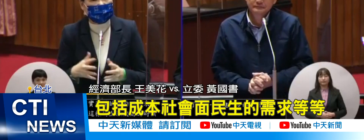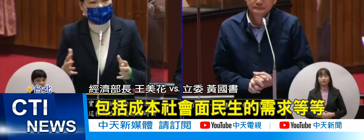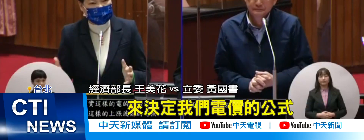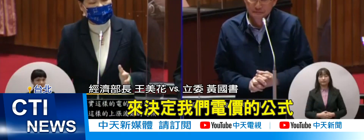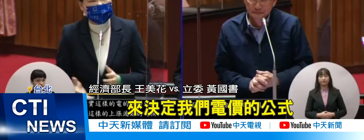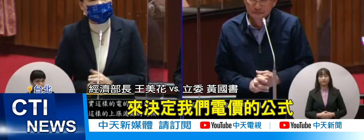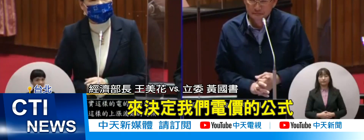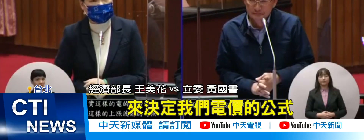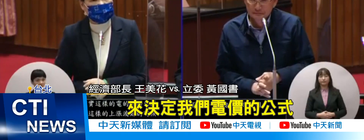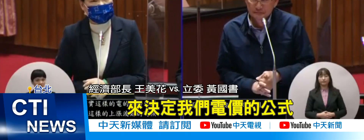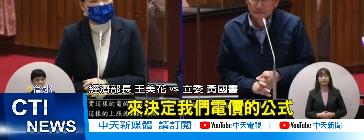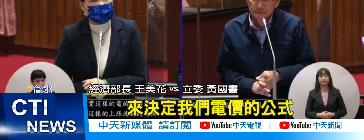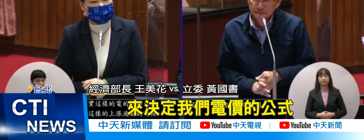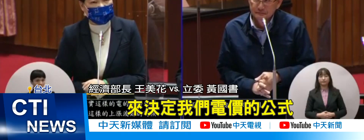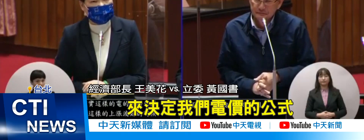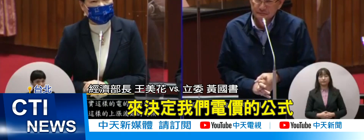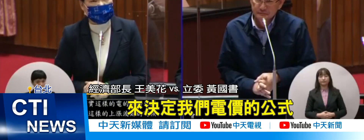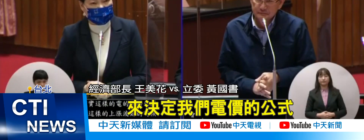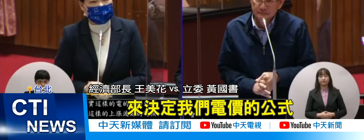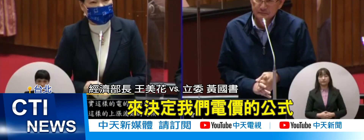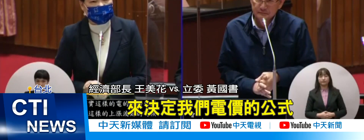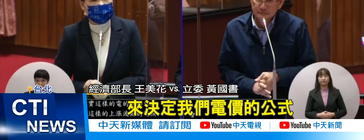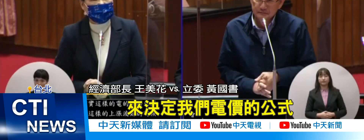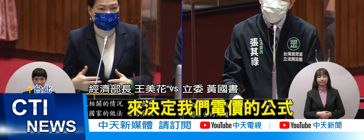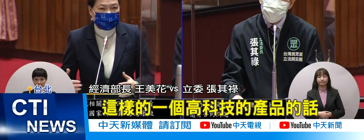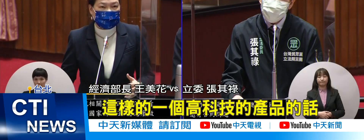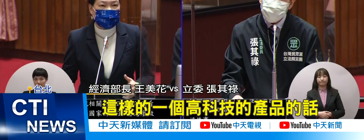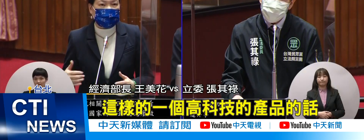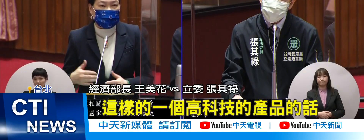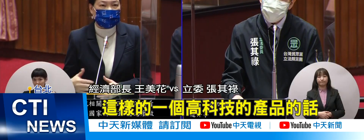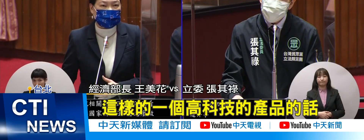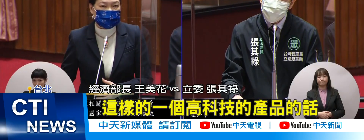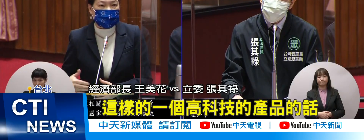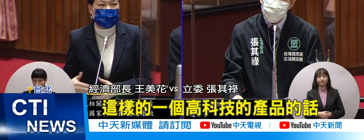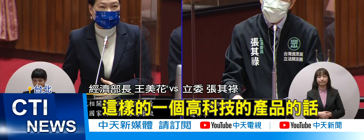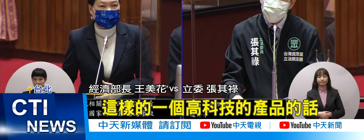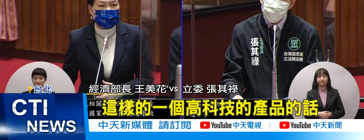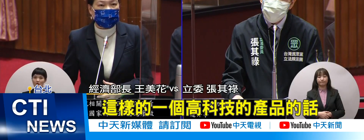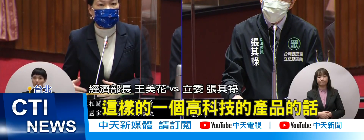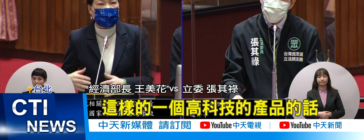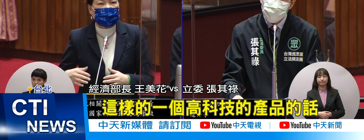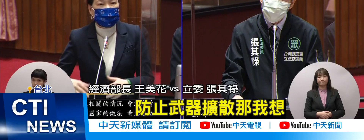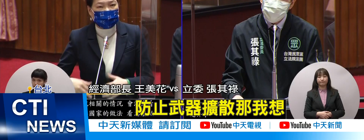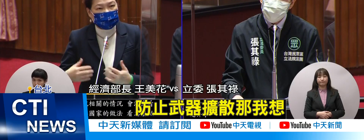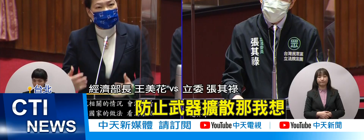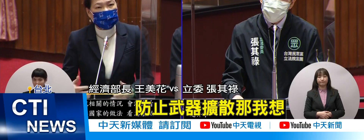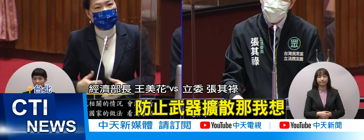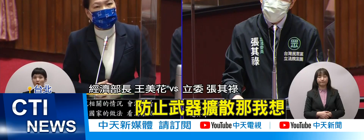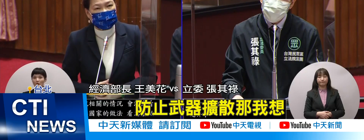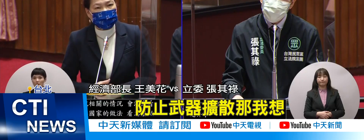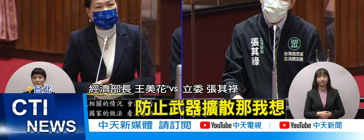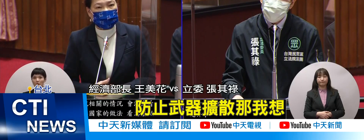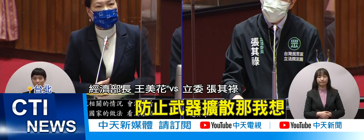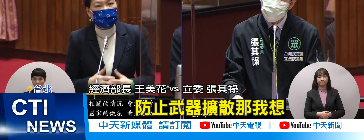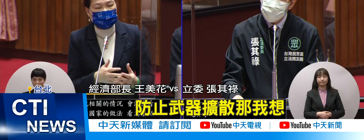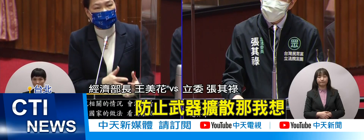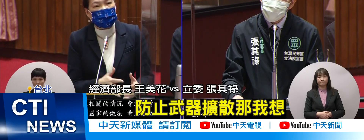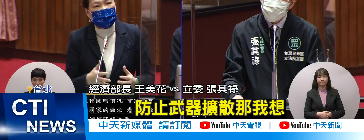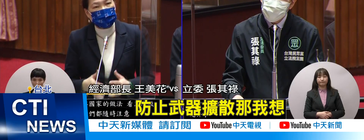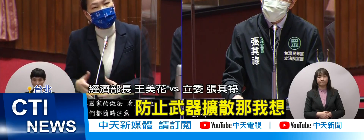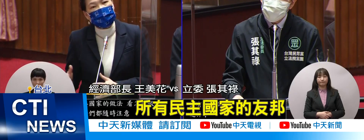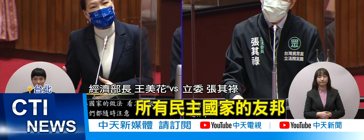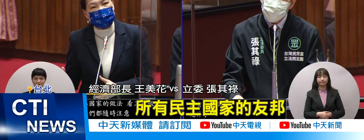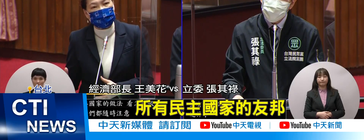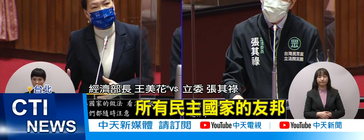等，来决定我们的这个电价的共识。这样的一个高科技的产品的话，防止那武器扩散，那我